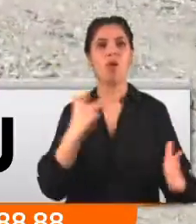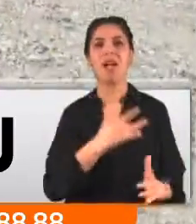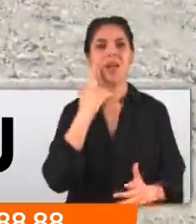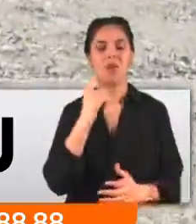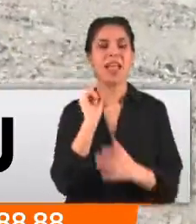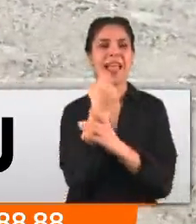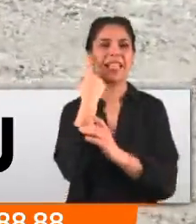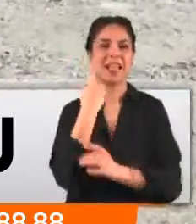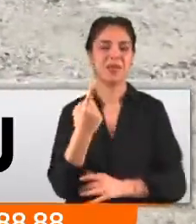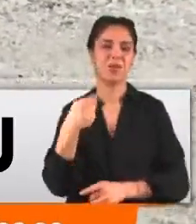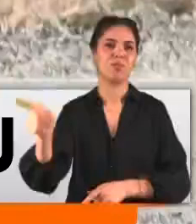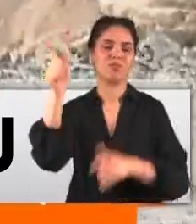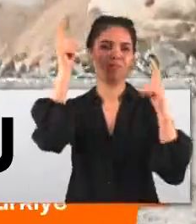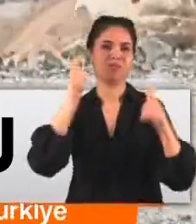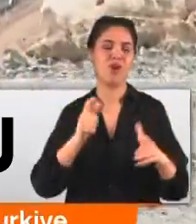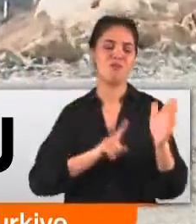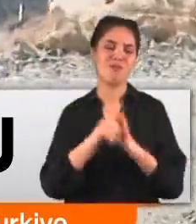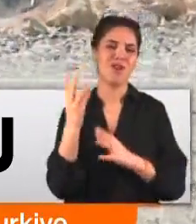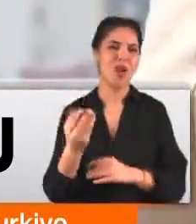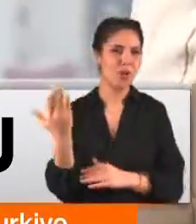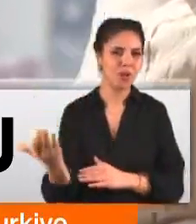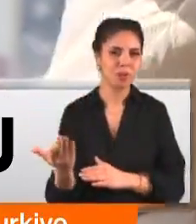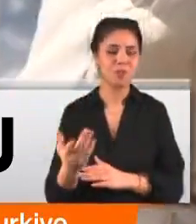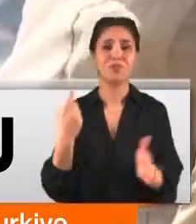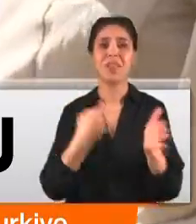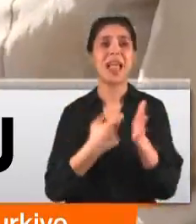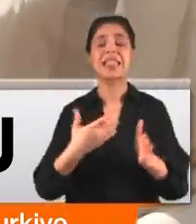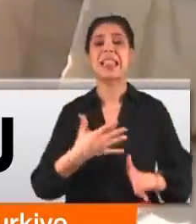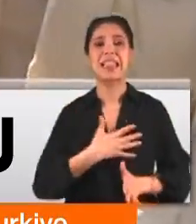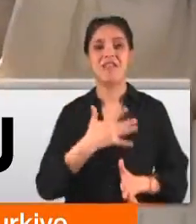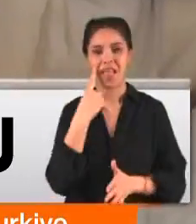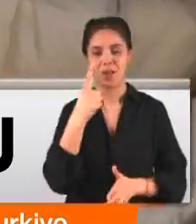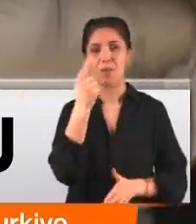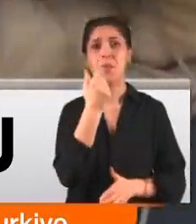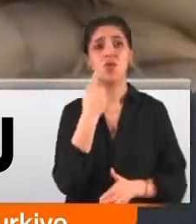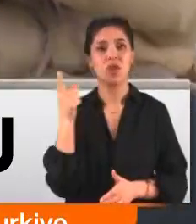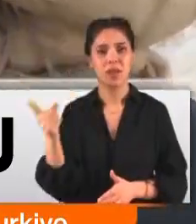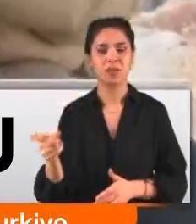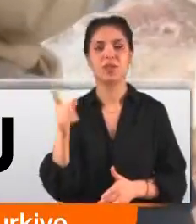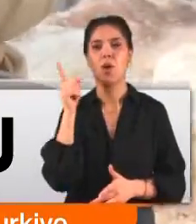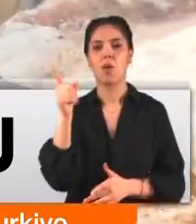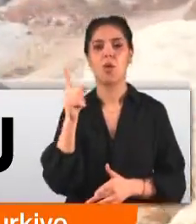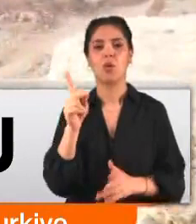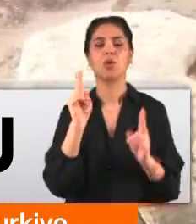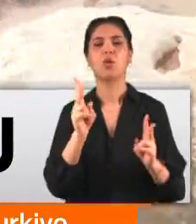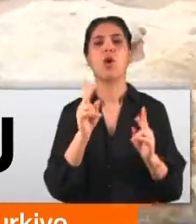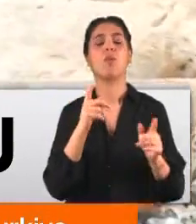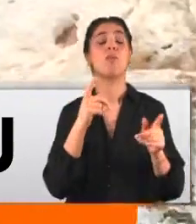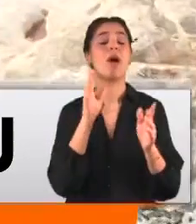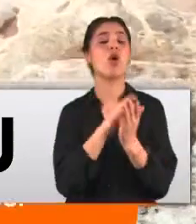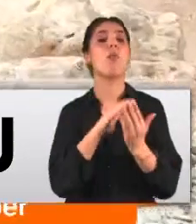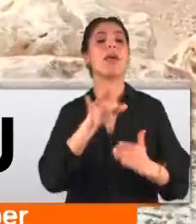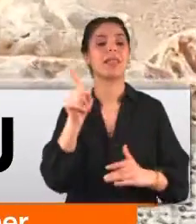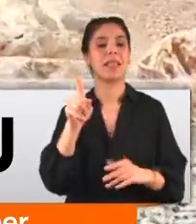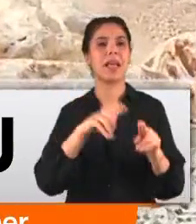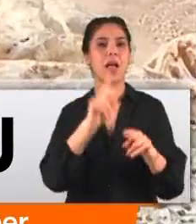ve yeteneğiyle bu görevin altından başarıyla kalktı. Adı Nefes, o daha 1,5 yaşında. Ancak o sıradan köpeklerden değil,